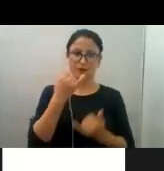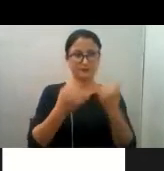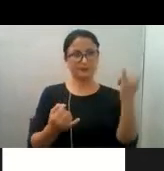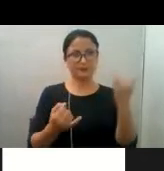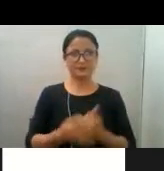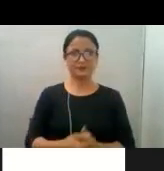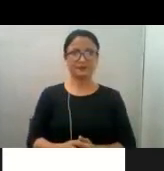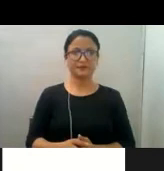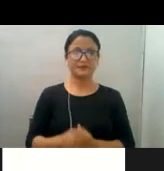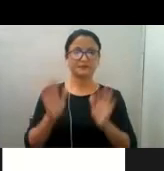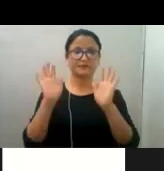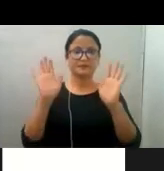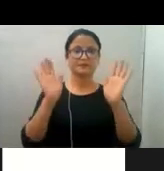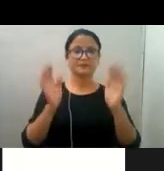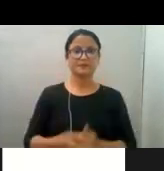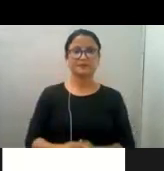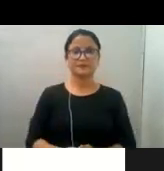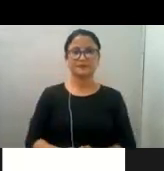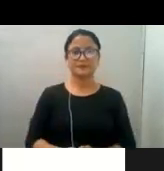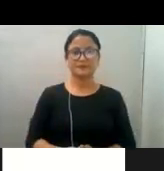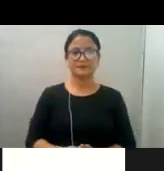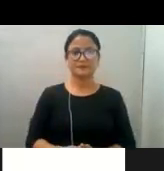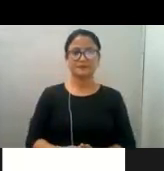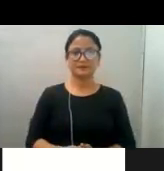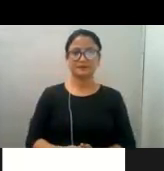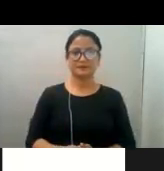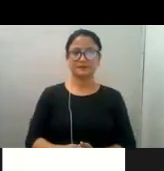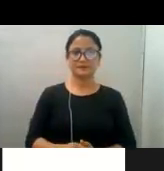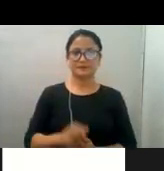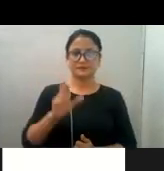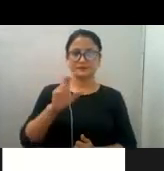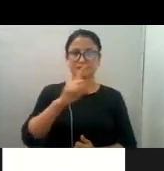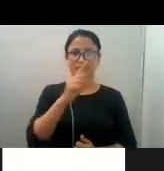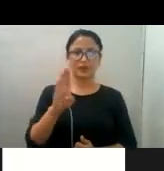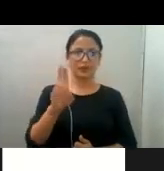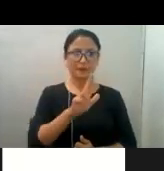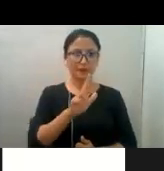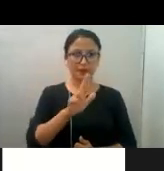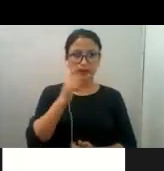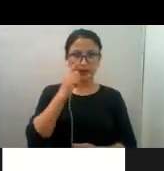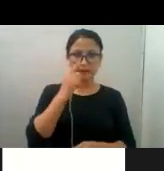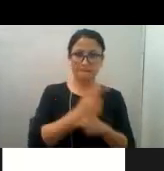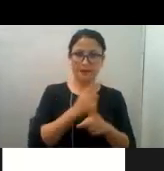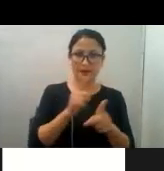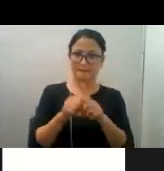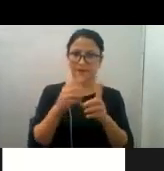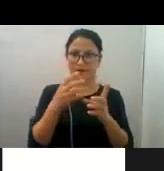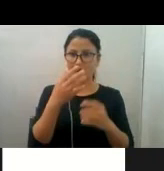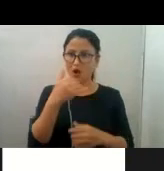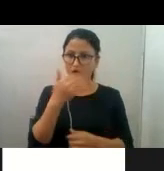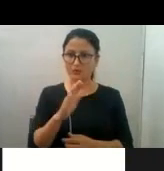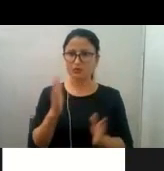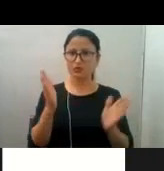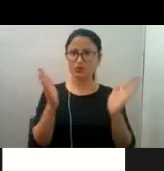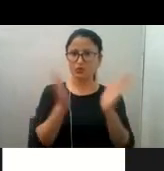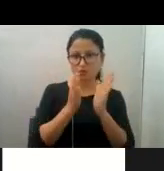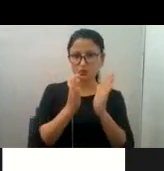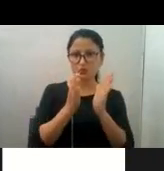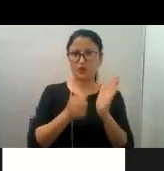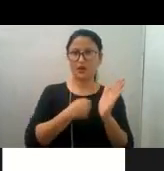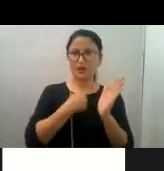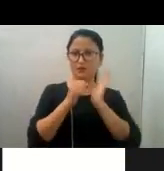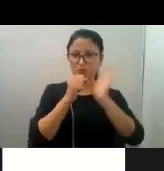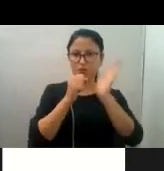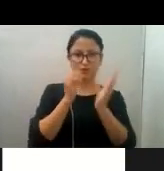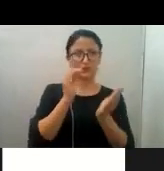हुन्छ हुन्छ धन्यवाद यहाँलाई देवी म्याम पनि आउनु भएको छ भन्ने मैले यहाँ मेसेज पाएँ छोटोमा यहाँको आफ्नो